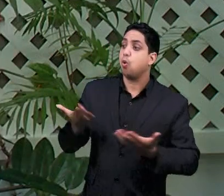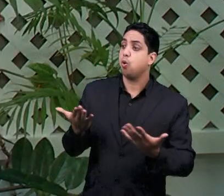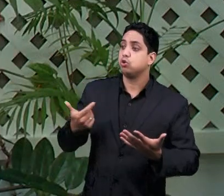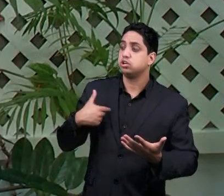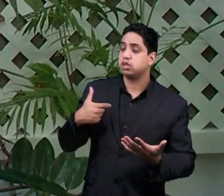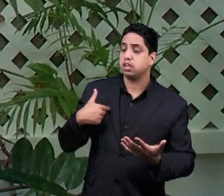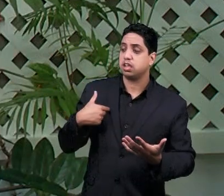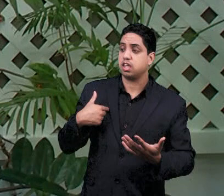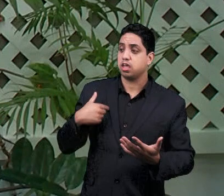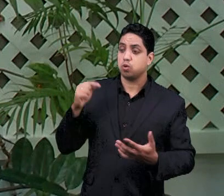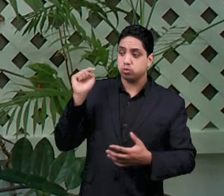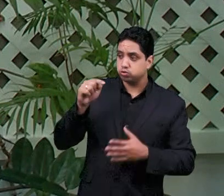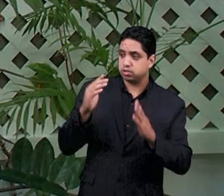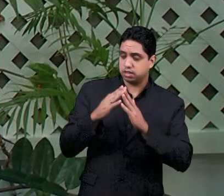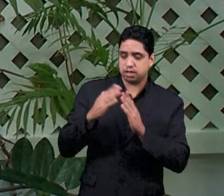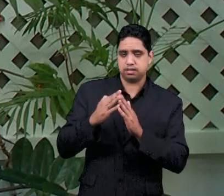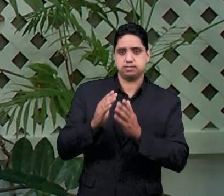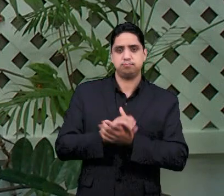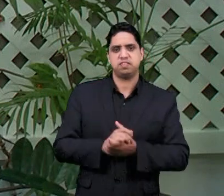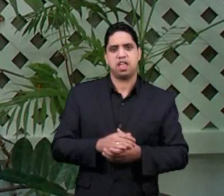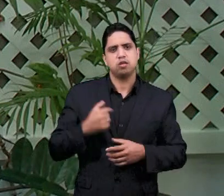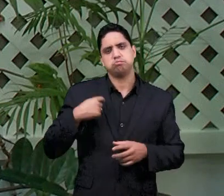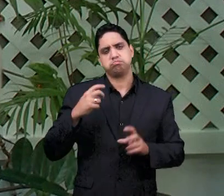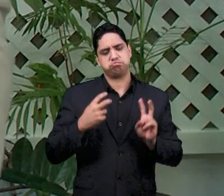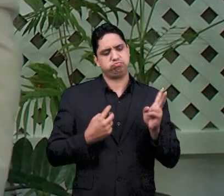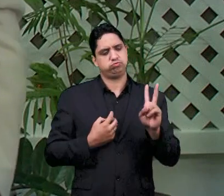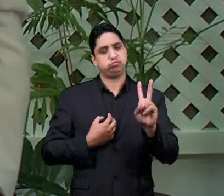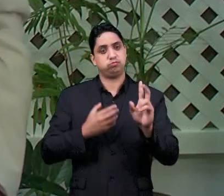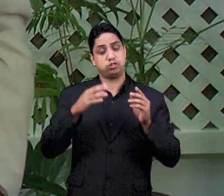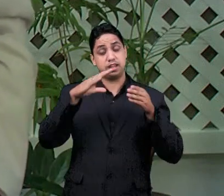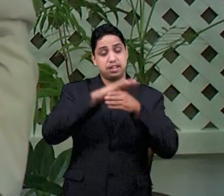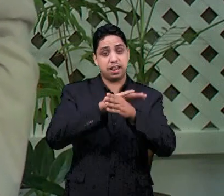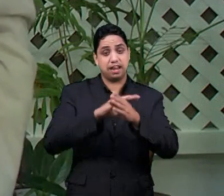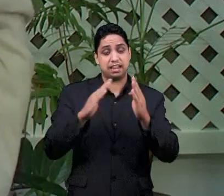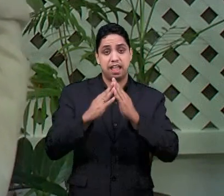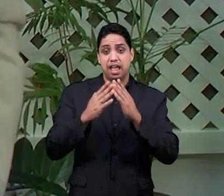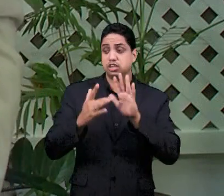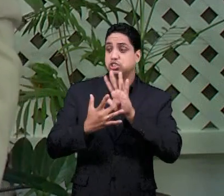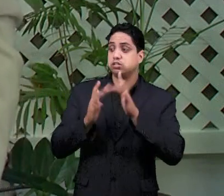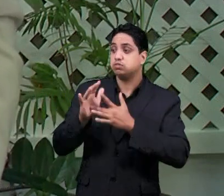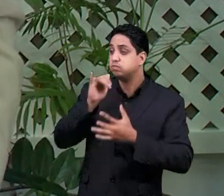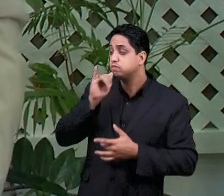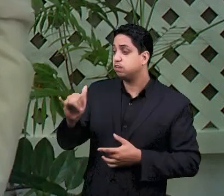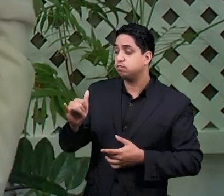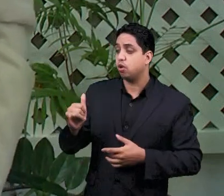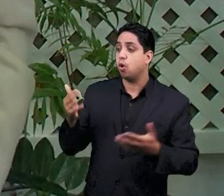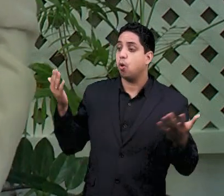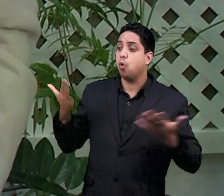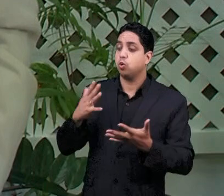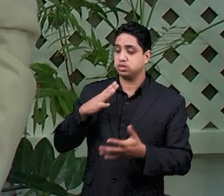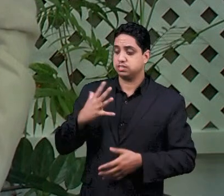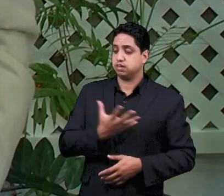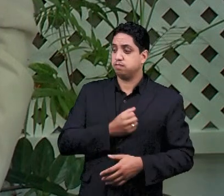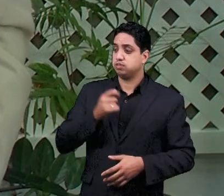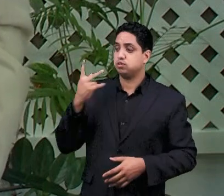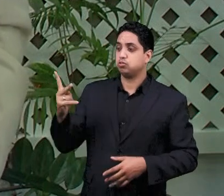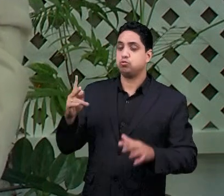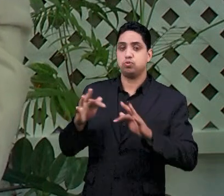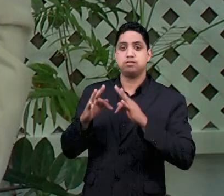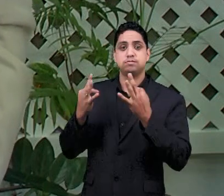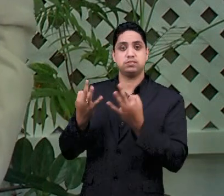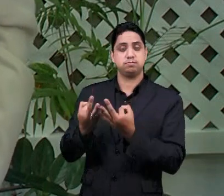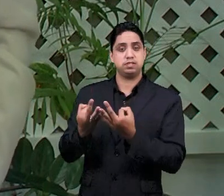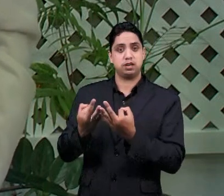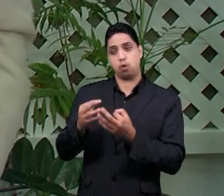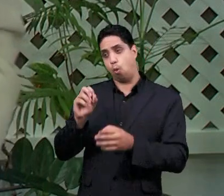aujourd'hui est entré le salut dans cette maison. Donc, nous voyons d'abord l'élection. Jésus